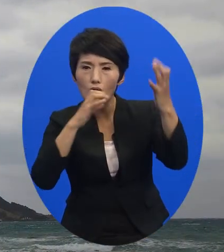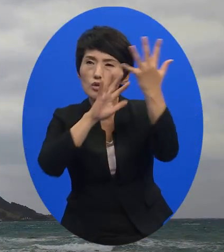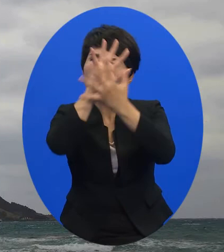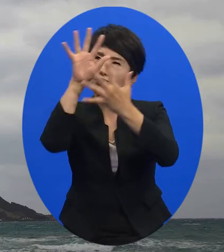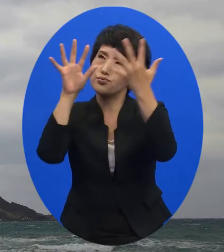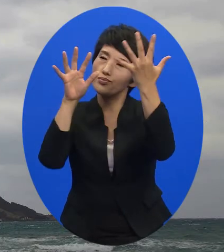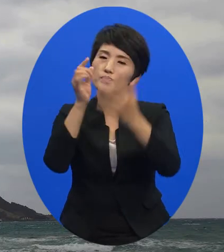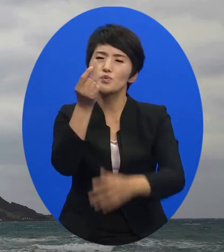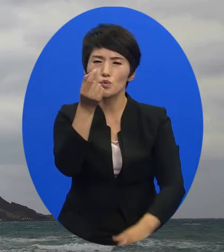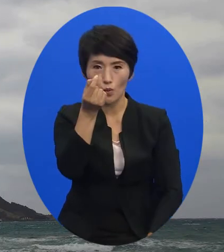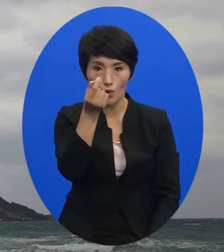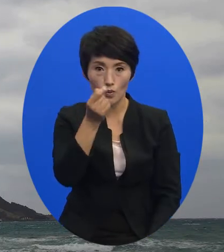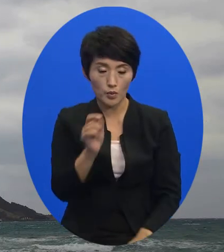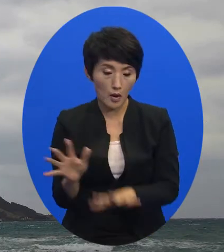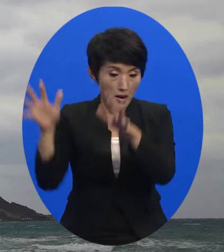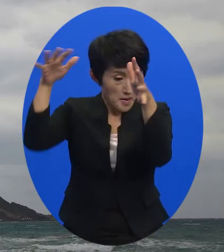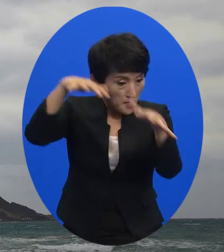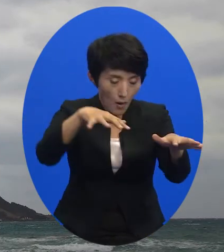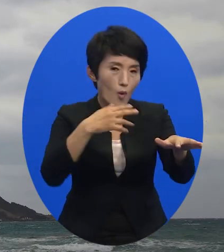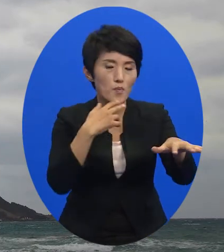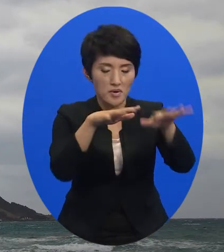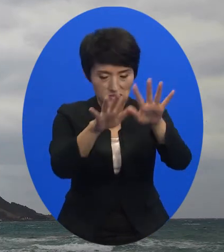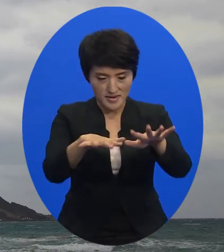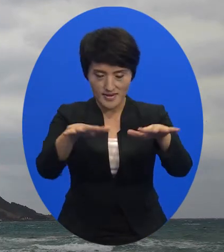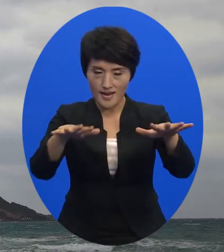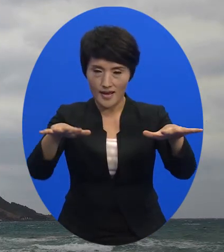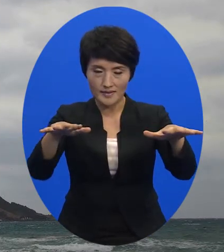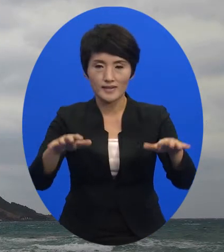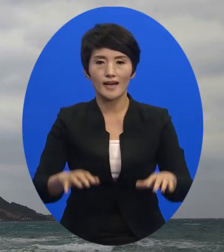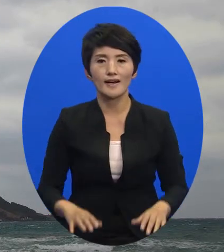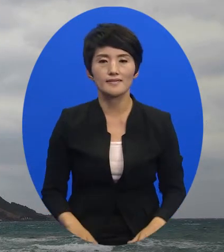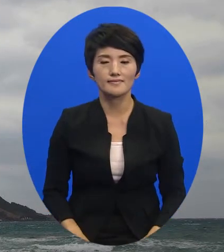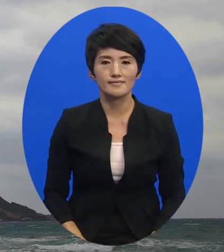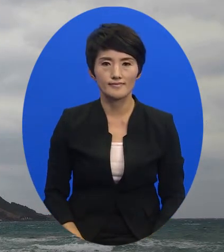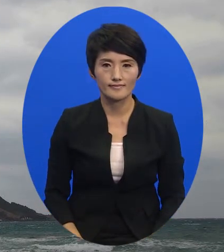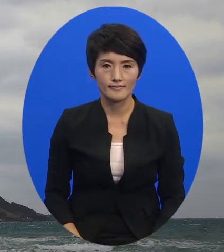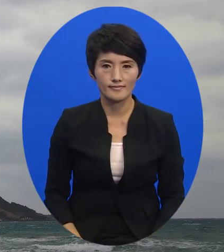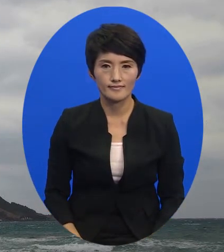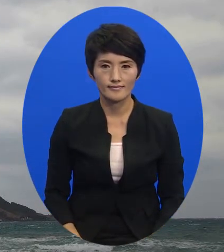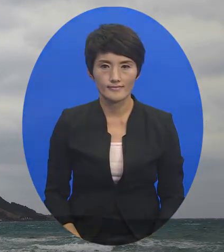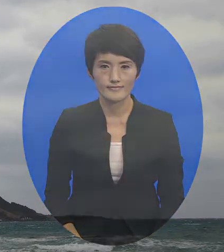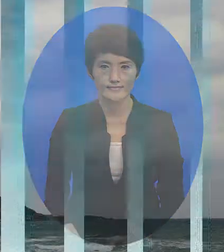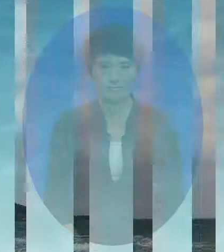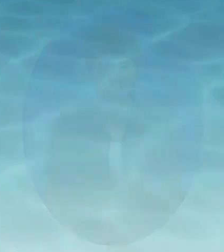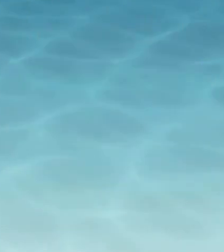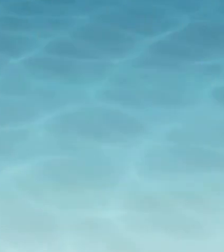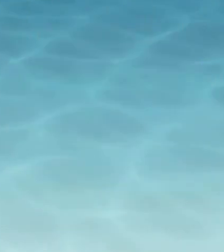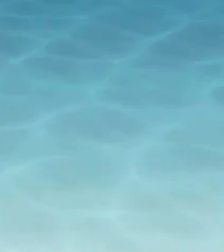날씨를 보이겠고요. 물결도 비교적 잔잔하게 일겠습니다. 다음은 모레 날씨입니다.